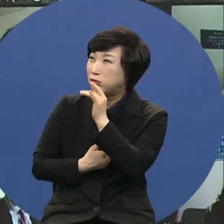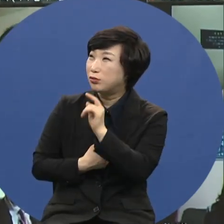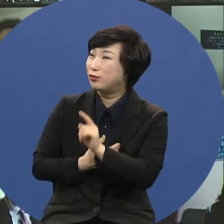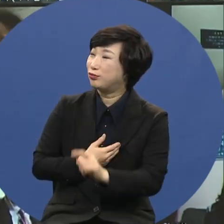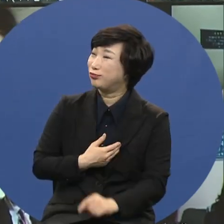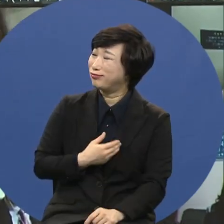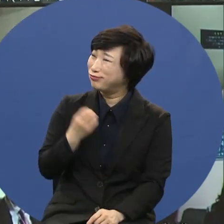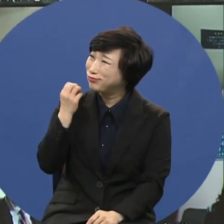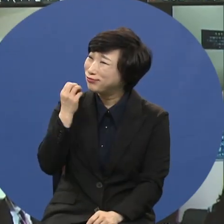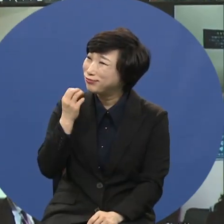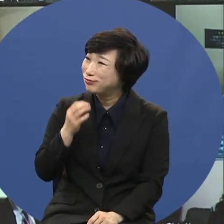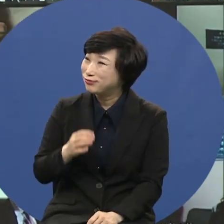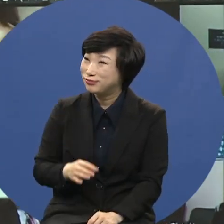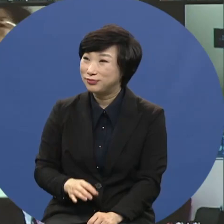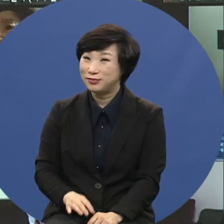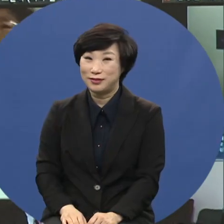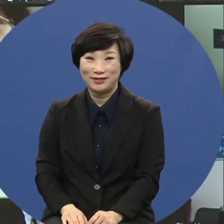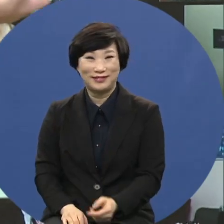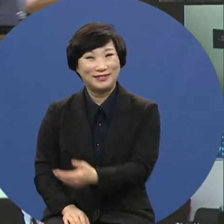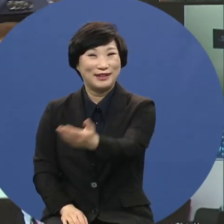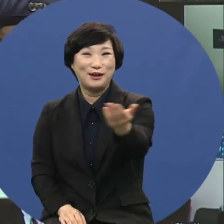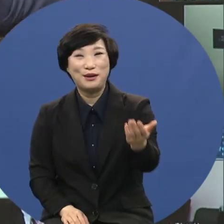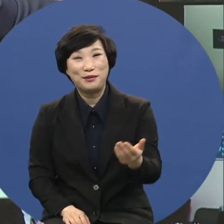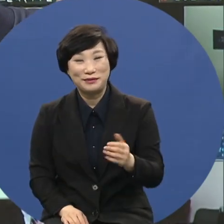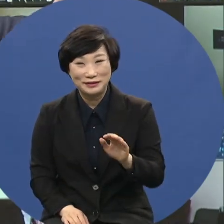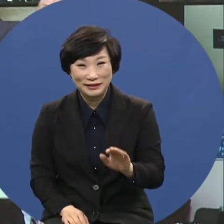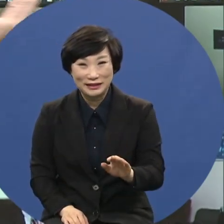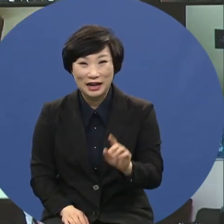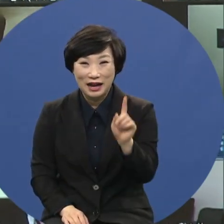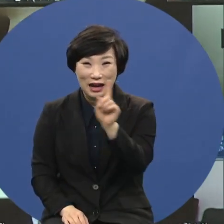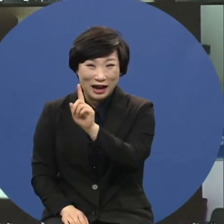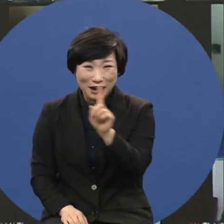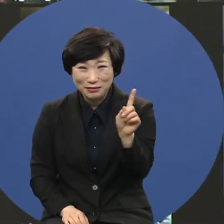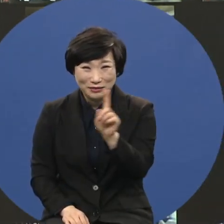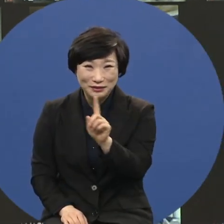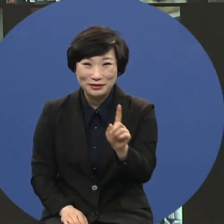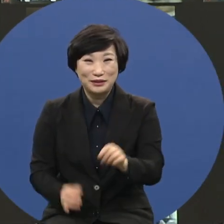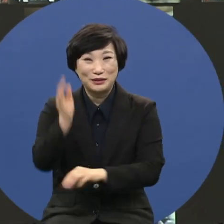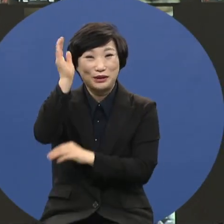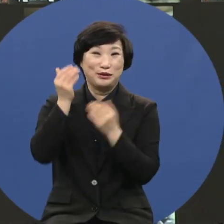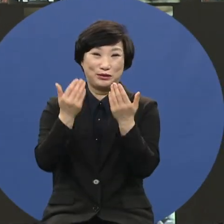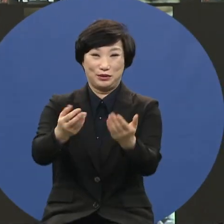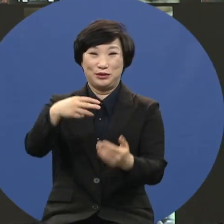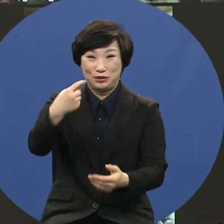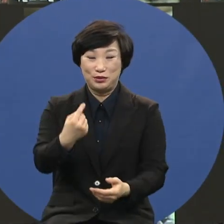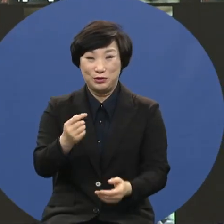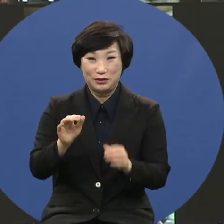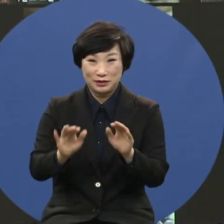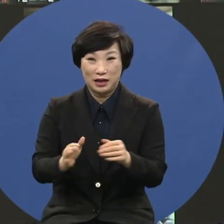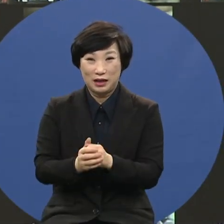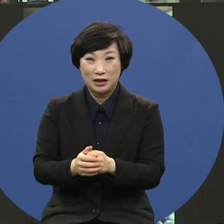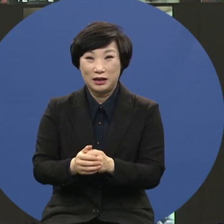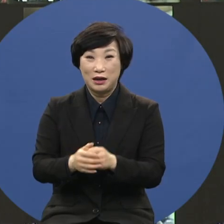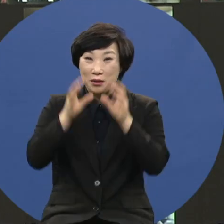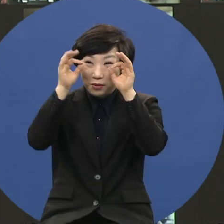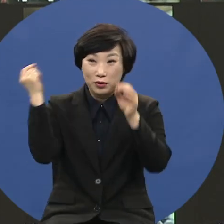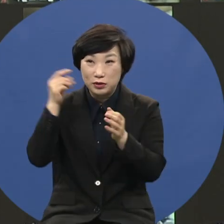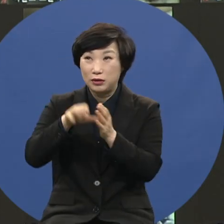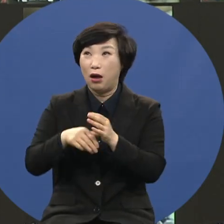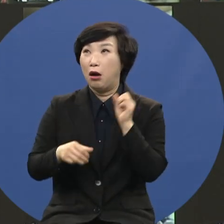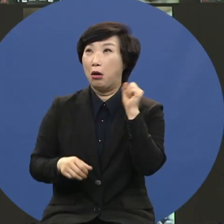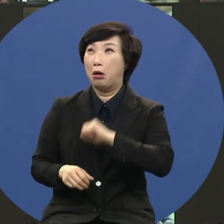못 알아듣잖아요. 여러분들도 아무리 말해도 들을 때는 그런 것이